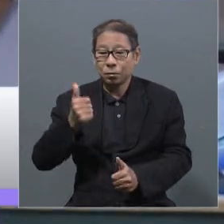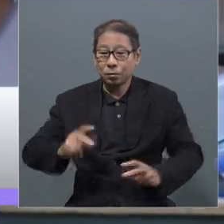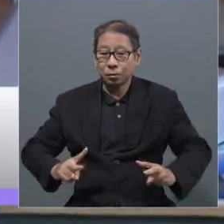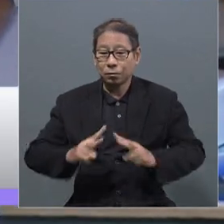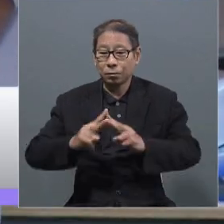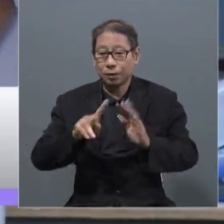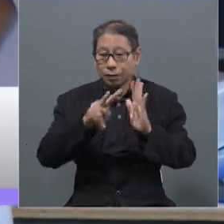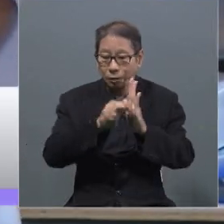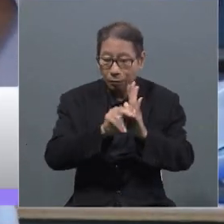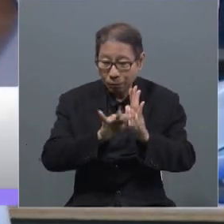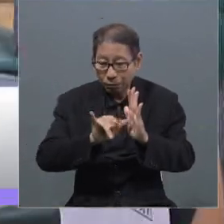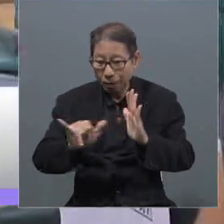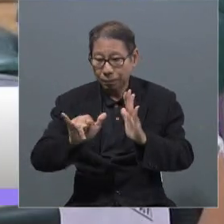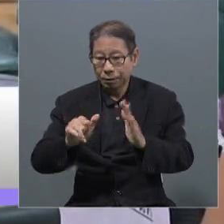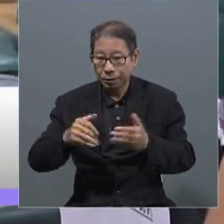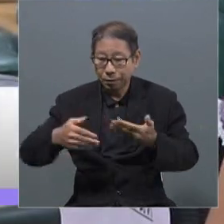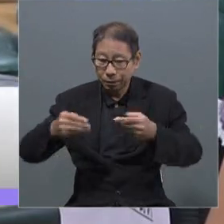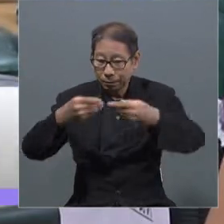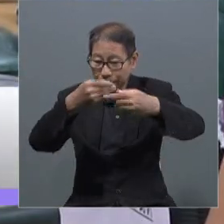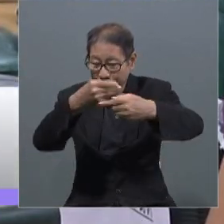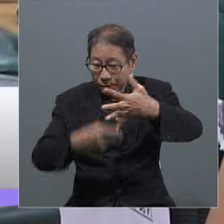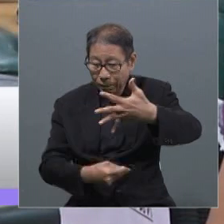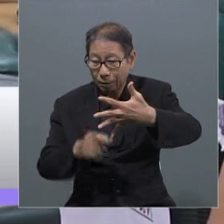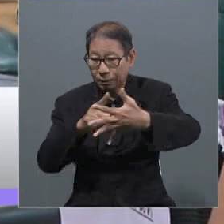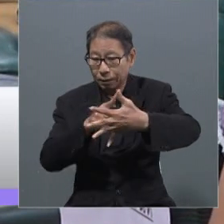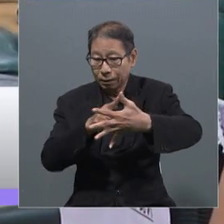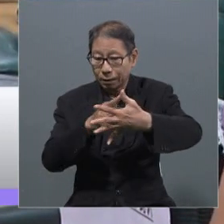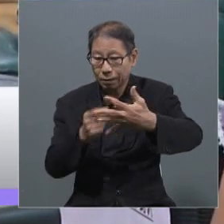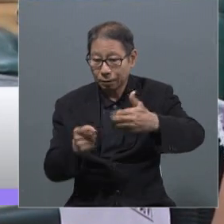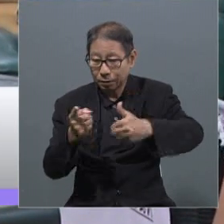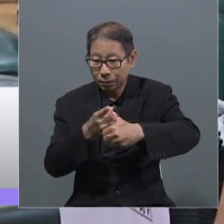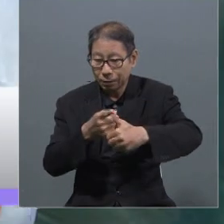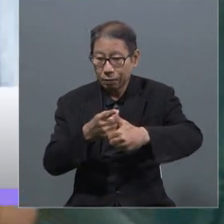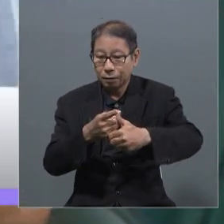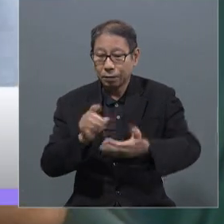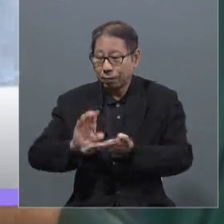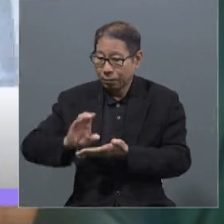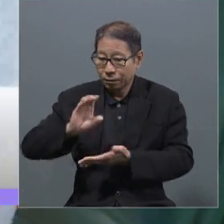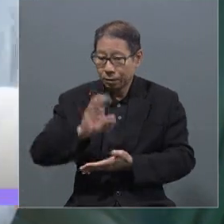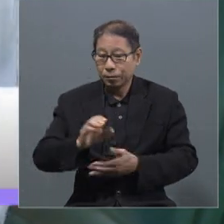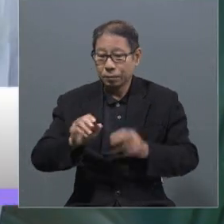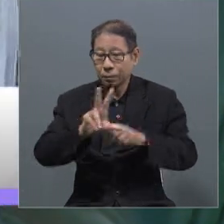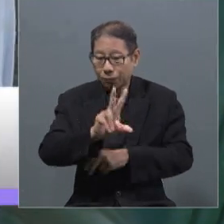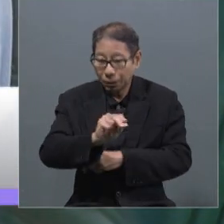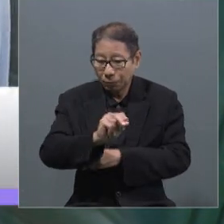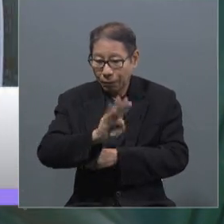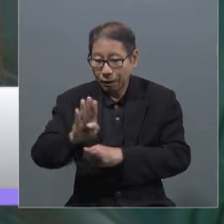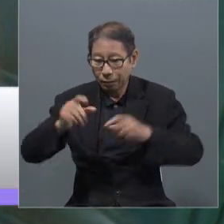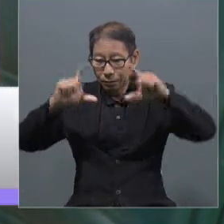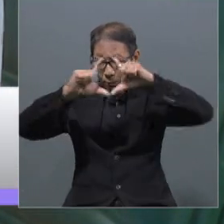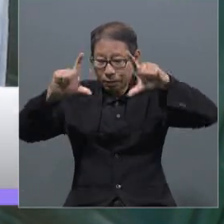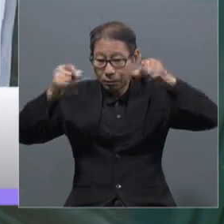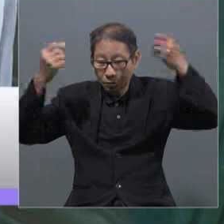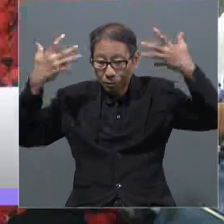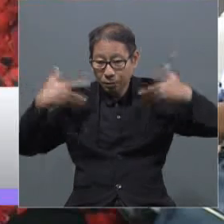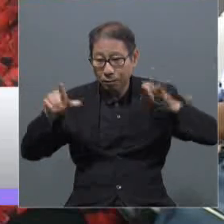นโยบายเร่งรัดพัฒนาอยู่ 5ด้านด้วยกันอันที่ 1ก็คือยกระดับ 30บาทรักษาทุกที่ด้วยบัตรประชาชนใบเดียวอันที่2แก้ไข